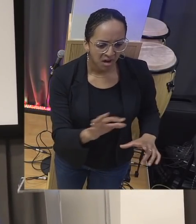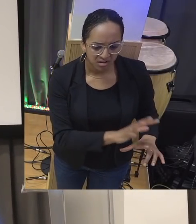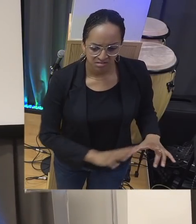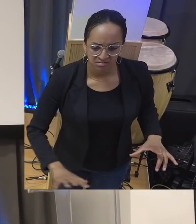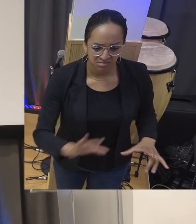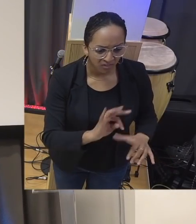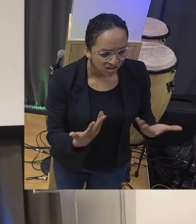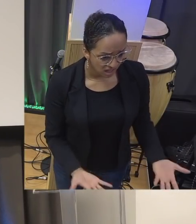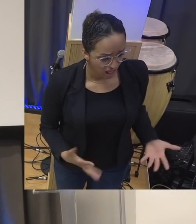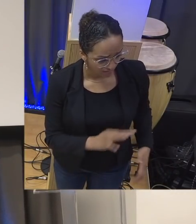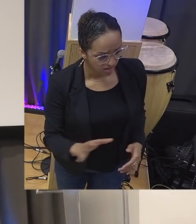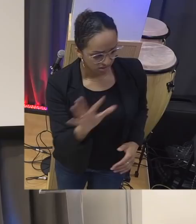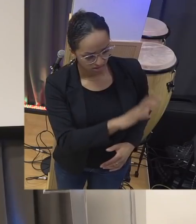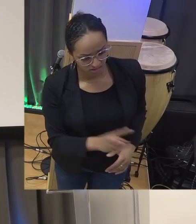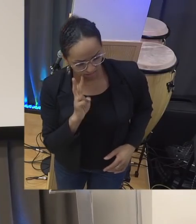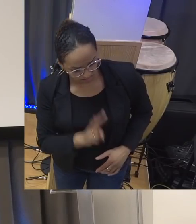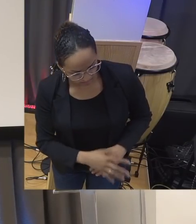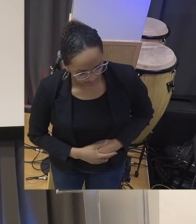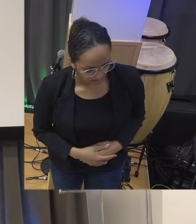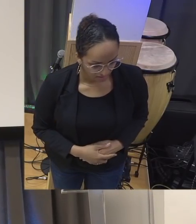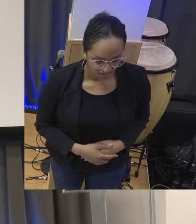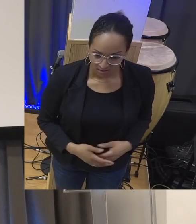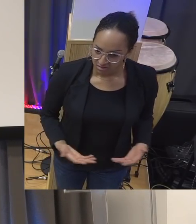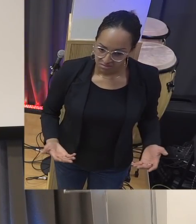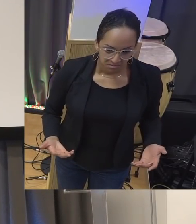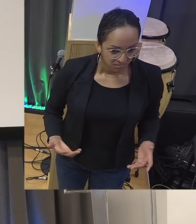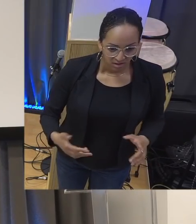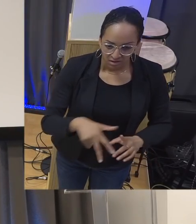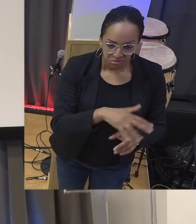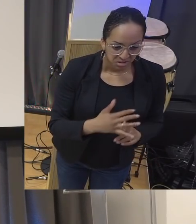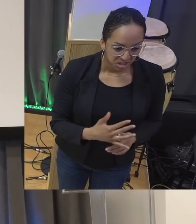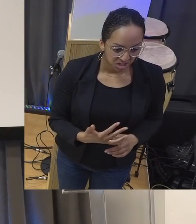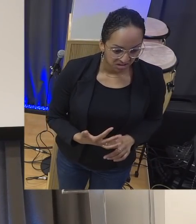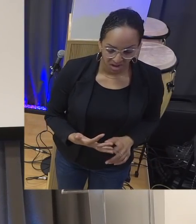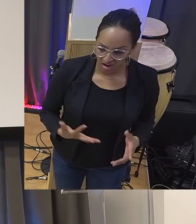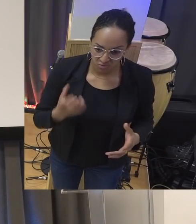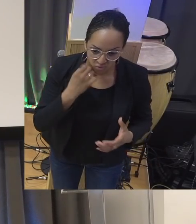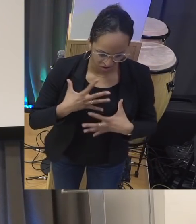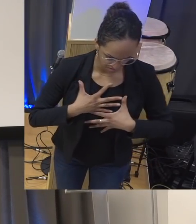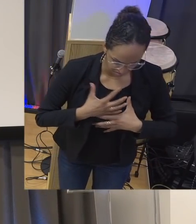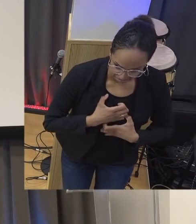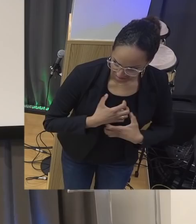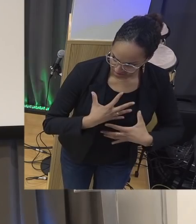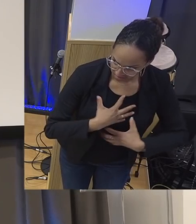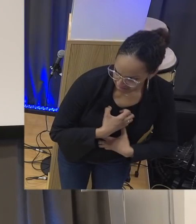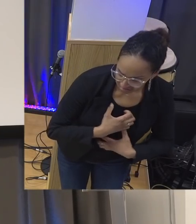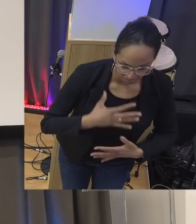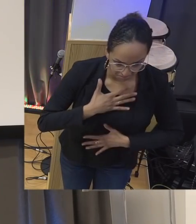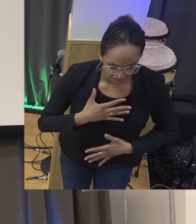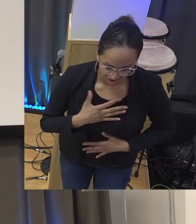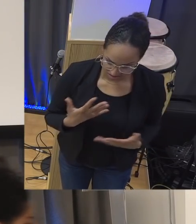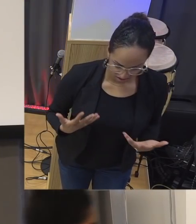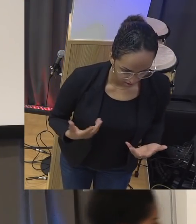est aujourd'hui, on est dans un marasme social, dans cette morosité anxiogène, où aujourd'hui, même moi,